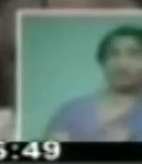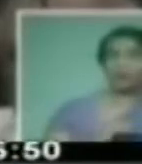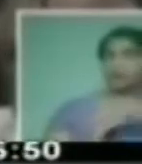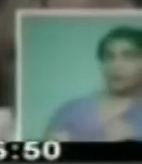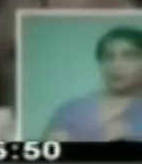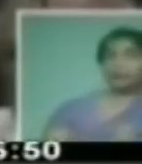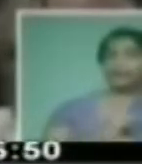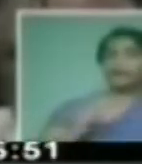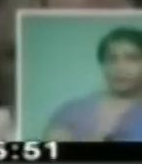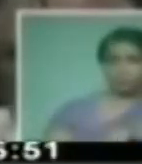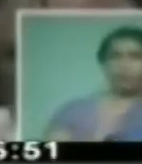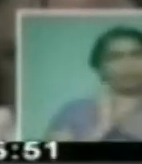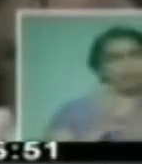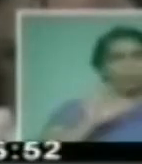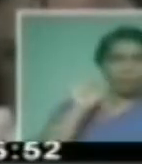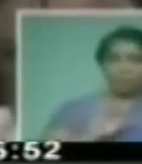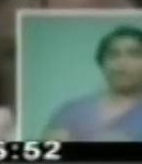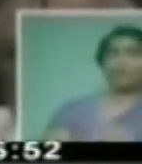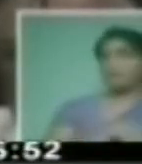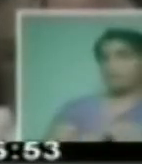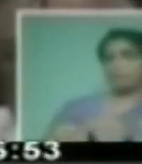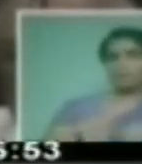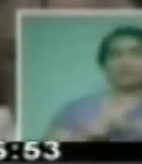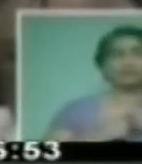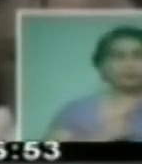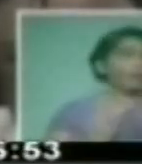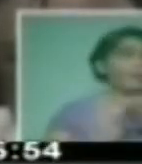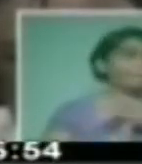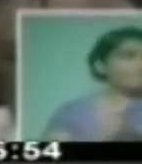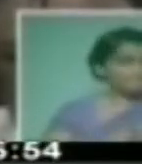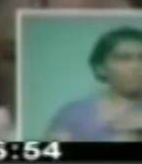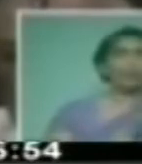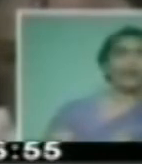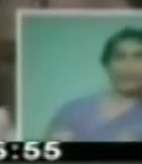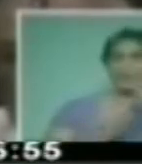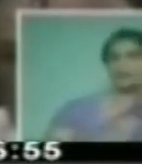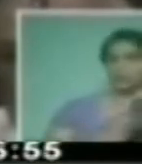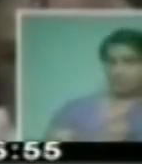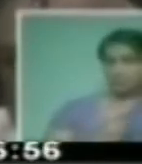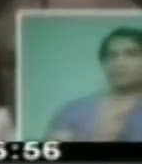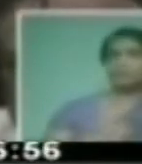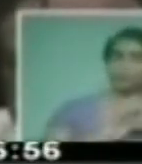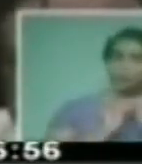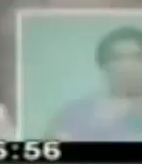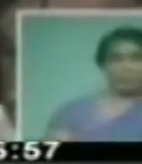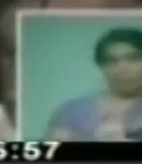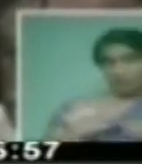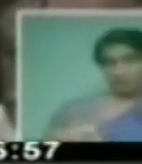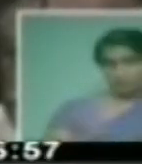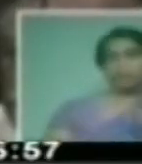அல்லது மறைமுகமாக மக்களே சுமக்கின்றனர். அரச வளம் என்ற அடிப்படைக்குள் இருந்து கொண்டு குறித்த நிறுவனங்கள் நட்டத்தை மக்கள் மீது